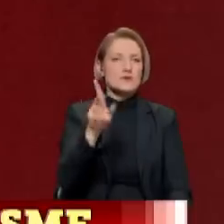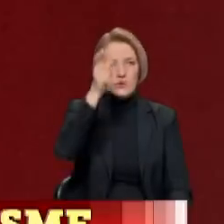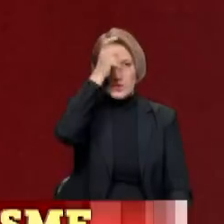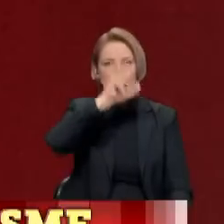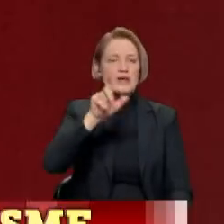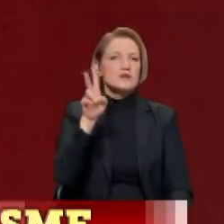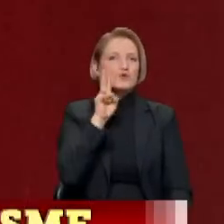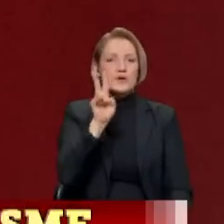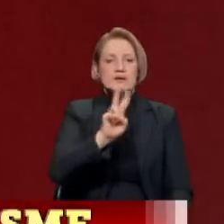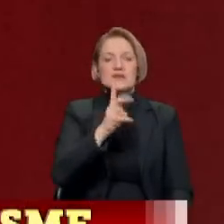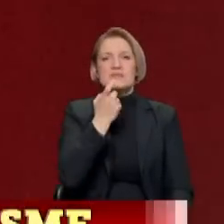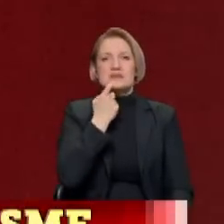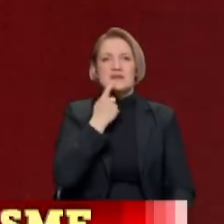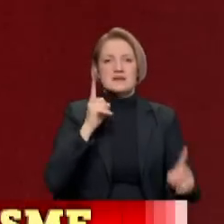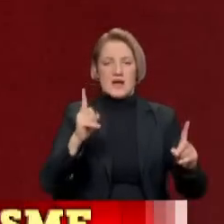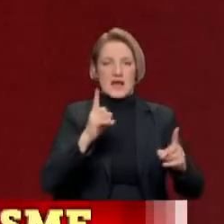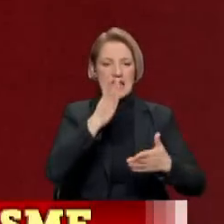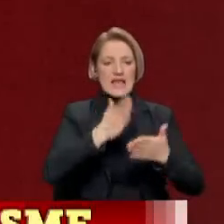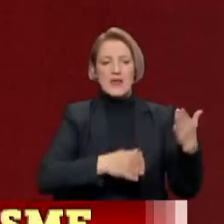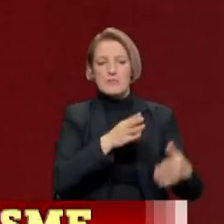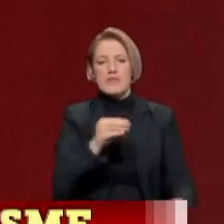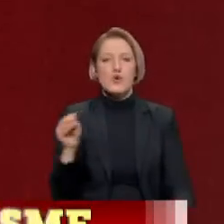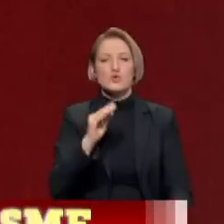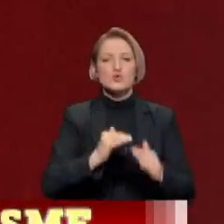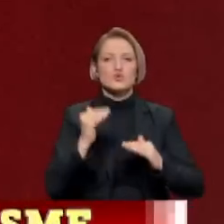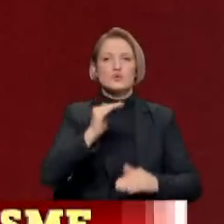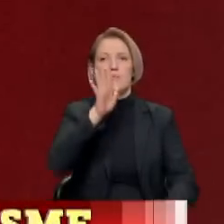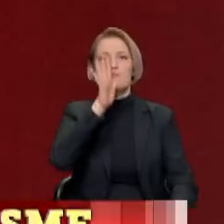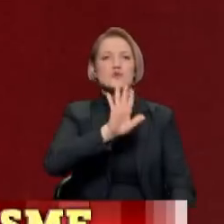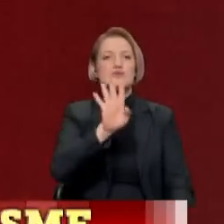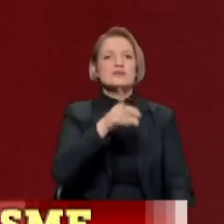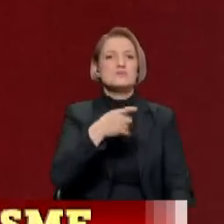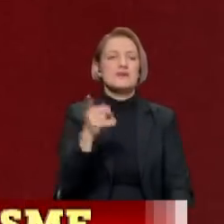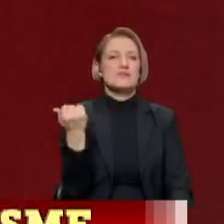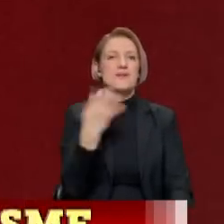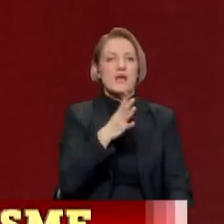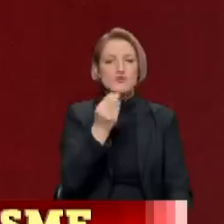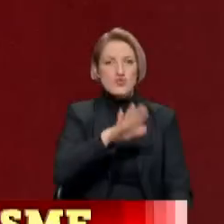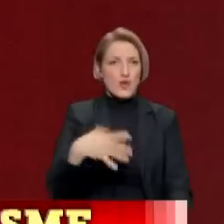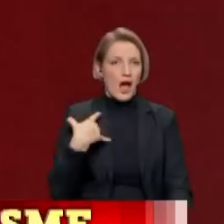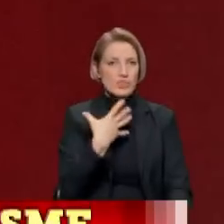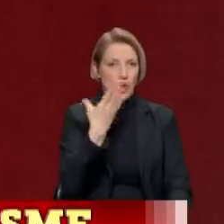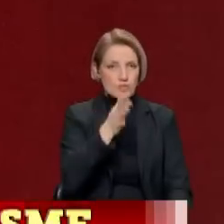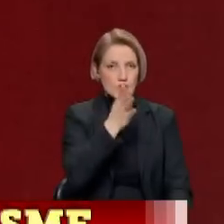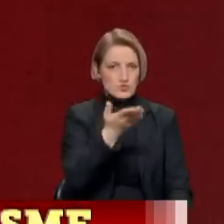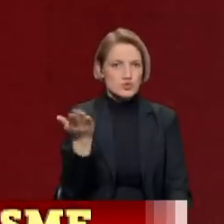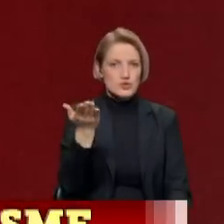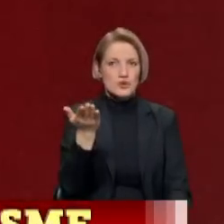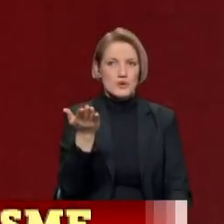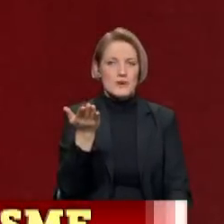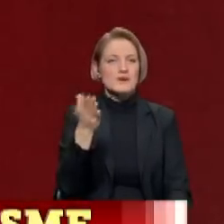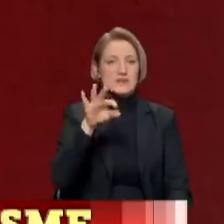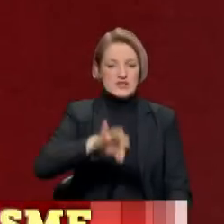yılda 500.000'un üzerinde çocuk, 540 bin çocuk anne olmuş biliyor musunuz? Anne olmuş.